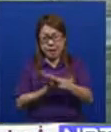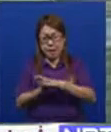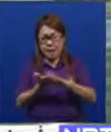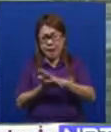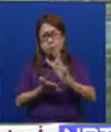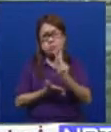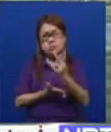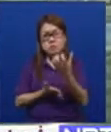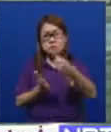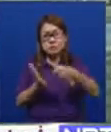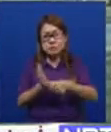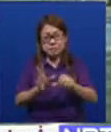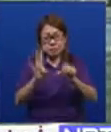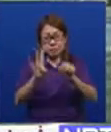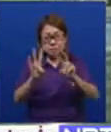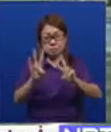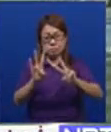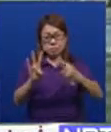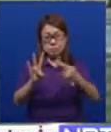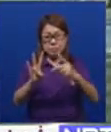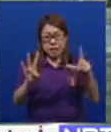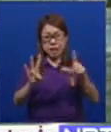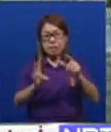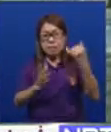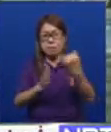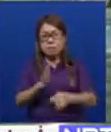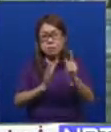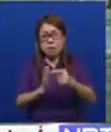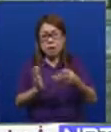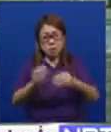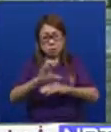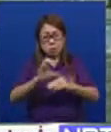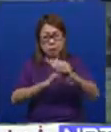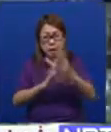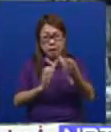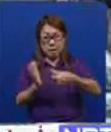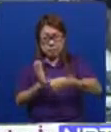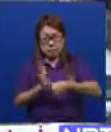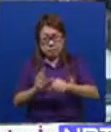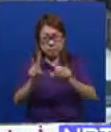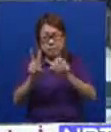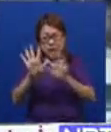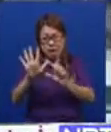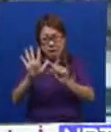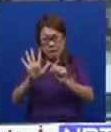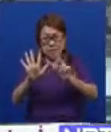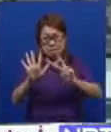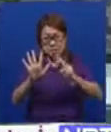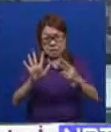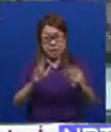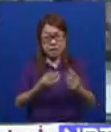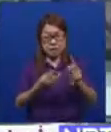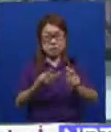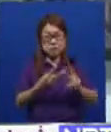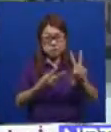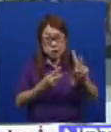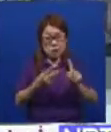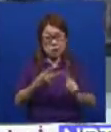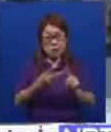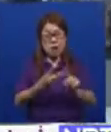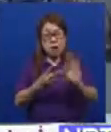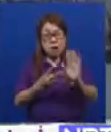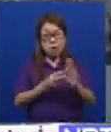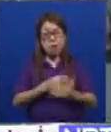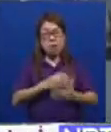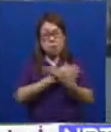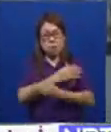7,210 ลานบาทเป็ี่จากโรงการรบจนำข้าวถึง 5,220,000 ล้บาทส่วทเหือเป็ี่ของการรถไฟแงประเทศไยวงการขนส่